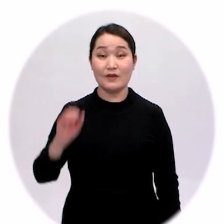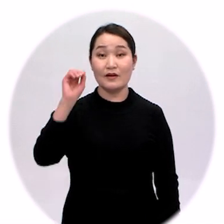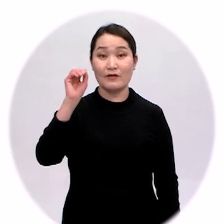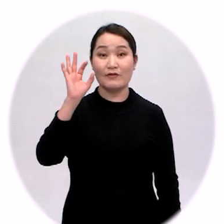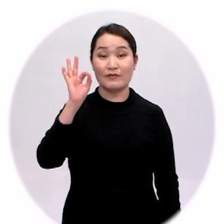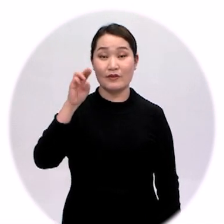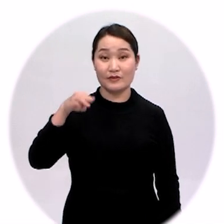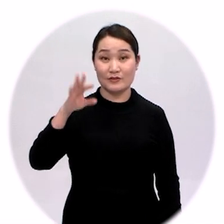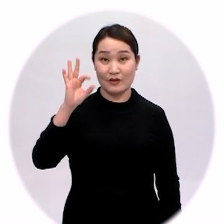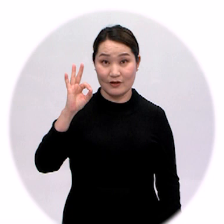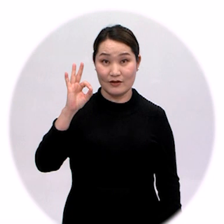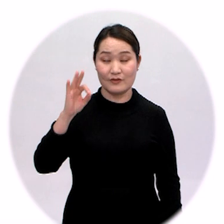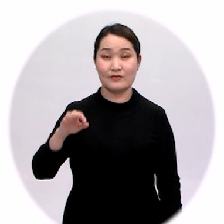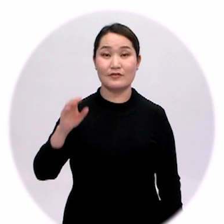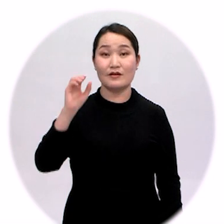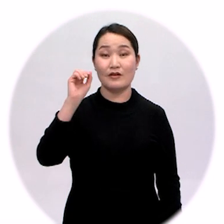фото,